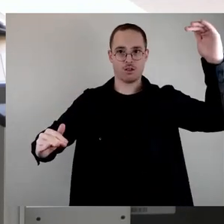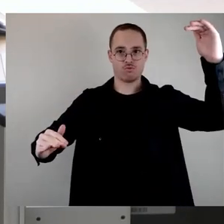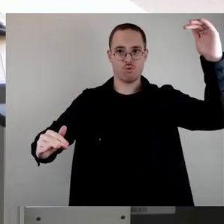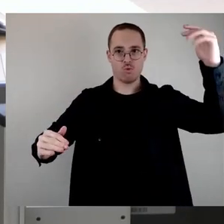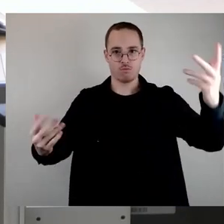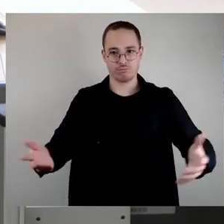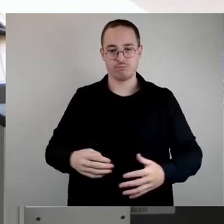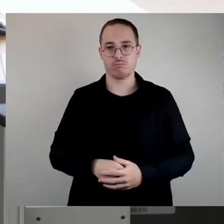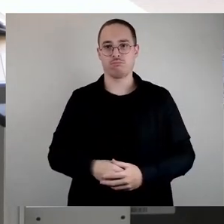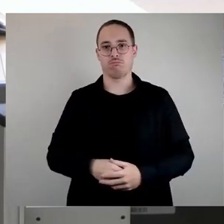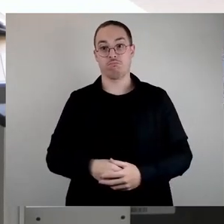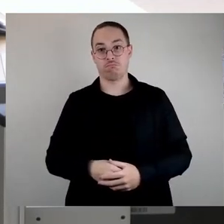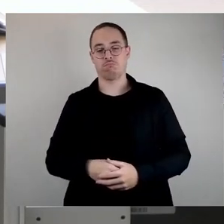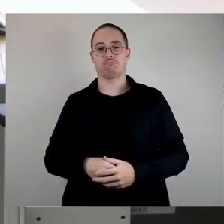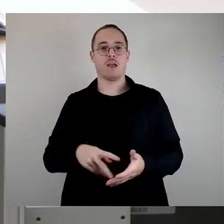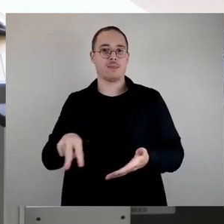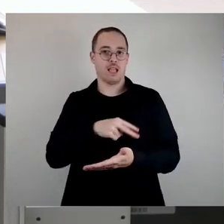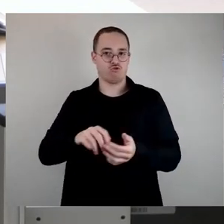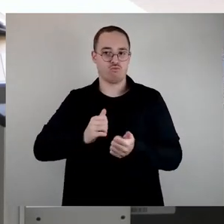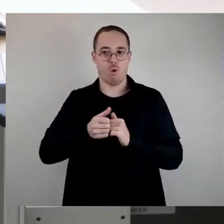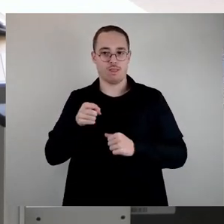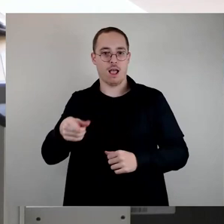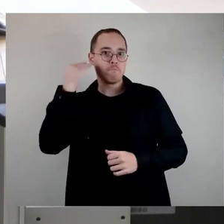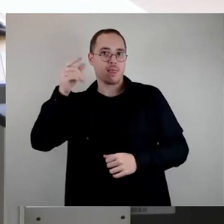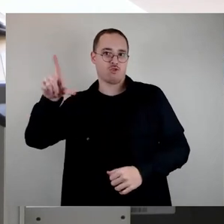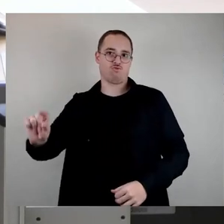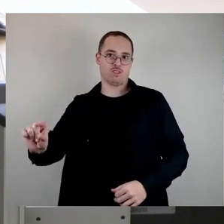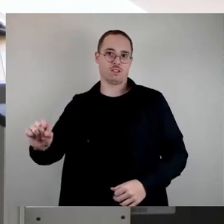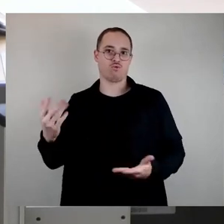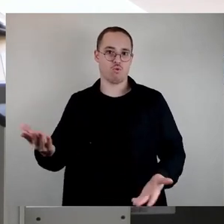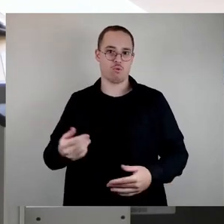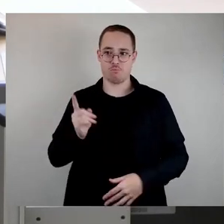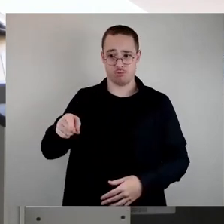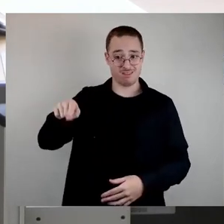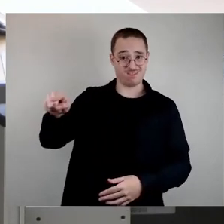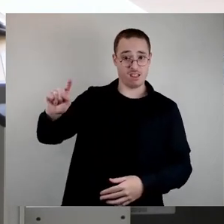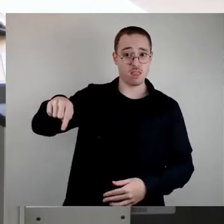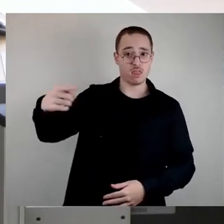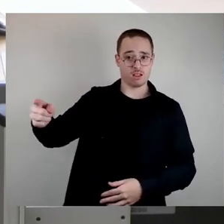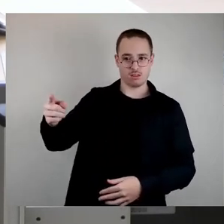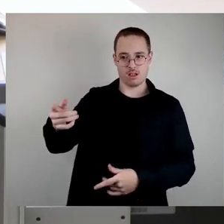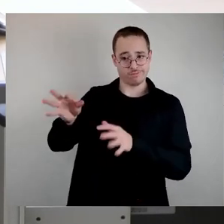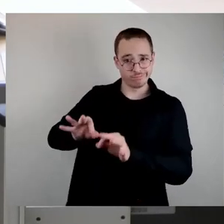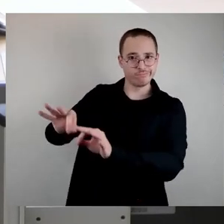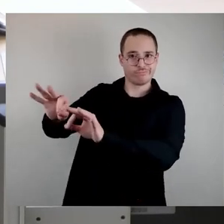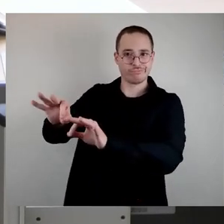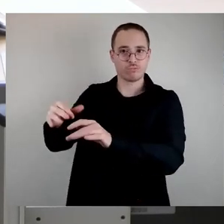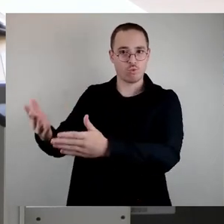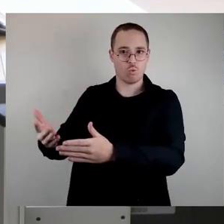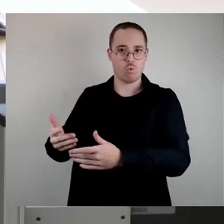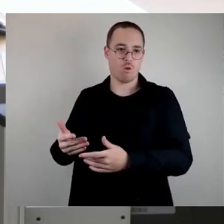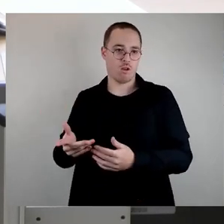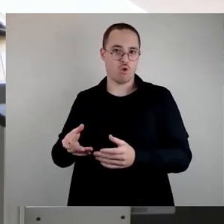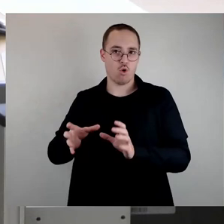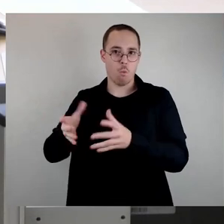sind. Die Frage drängt sich auf, ob wir dort den nächsten Ansatzpunkt haben, kommunalpolitisch etwas dafür zu